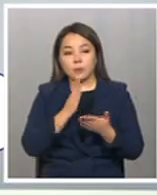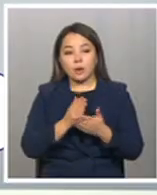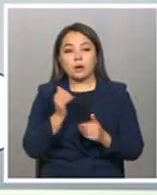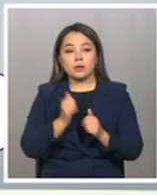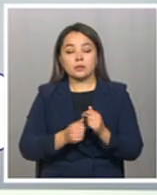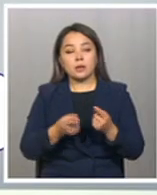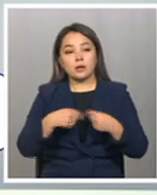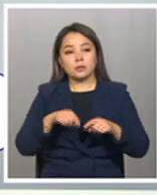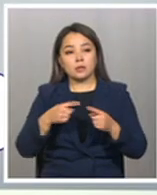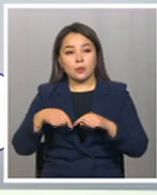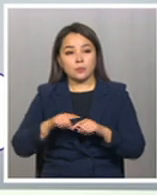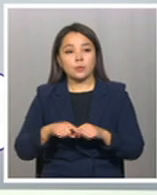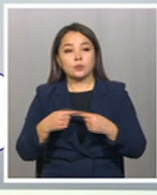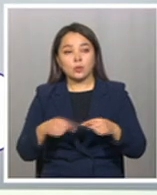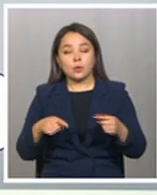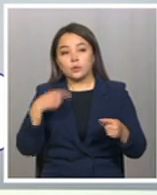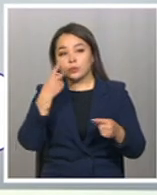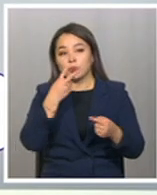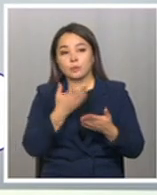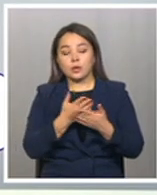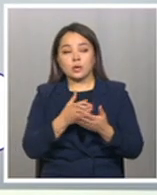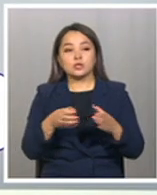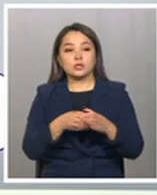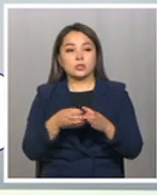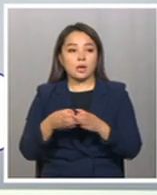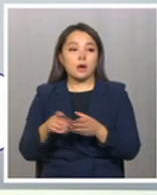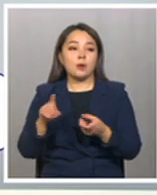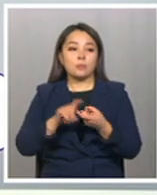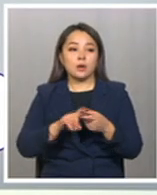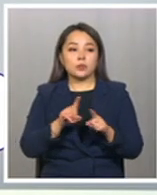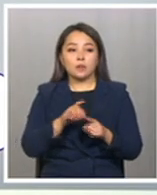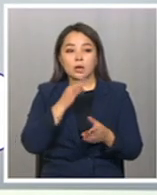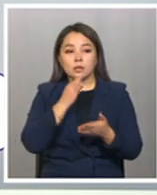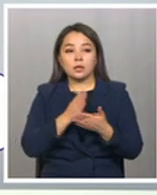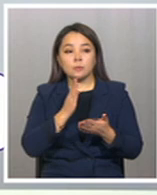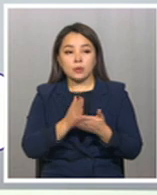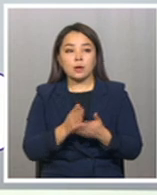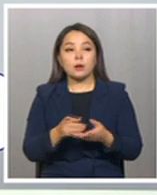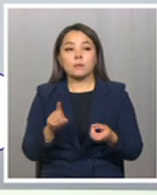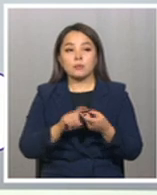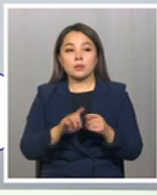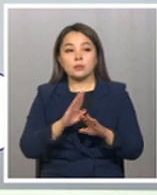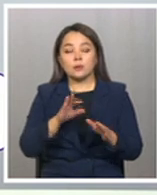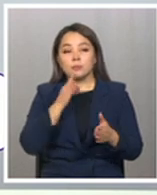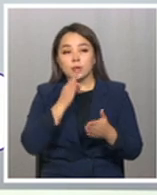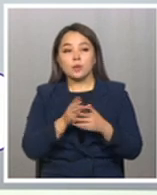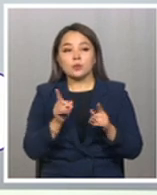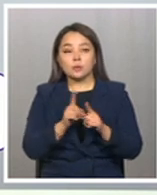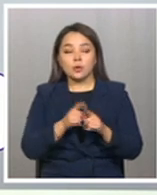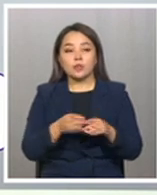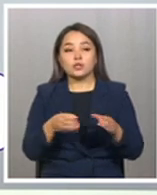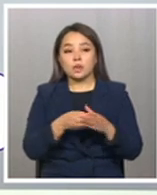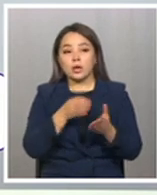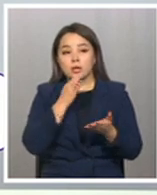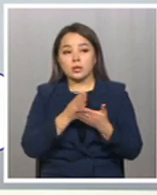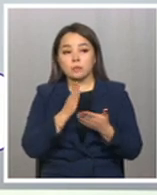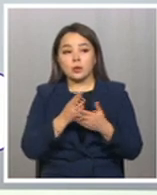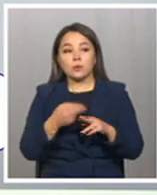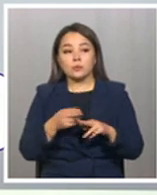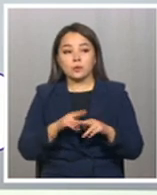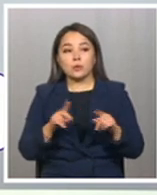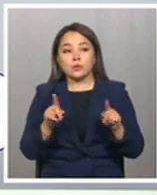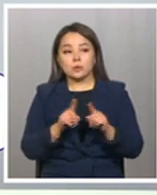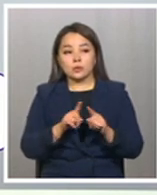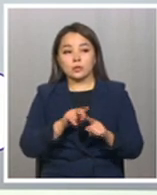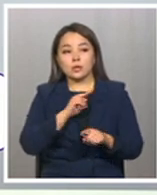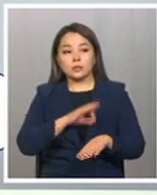әртараптандыру бірнеше түрге жіктеледі. Ол байланысы бар салалар және байланысты емес деп жіктеледі. Соның ішінде байланысы бар салалар